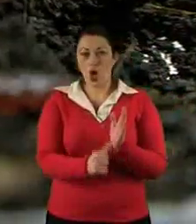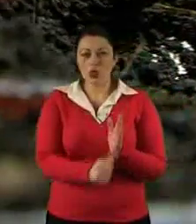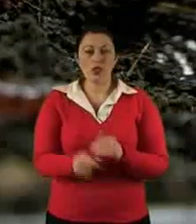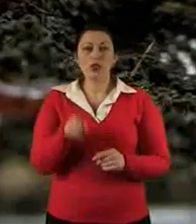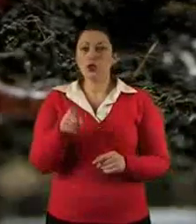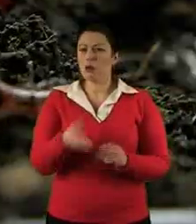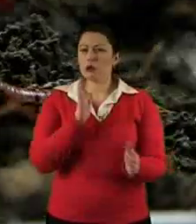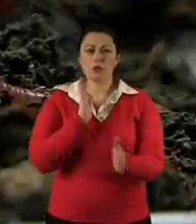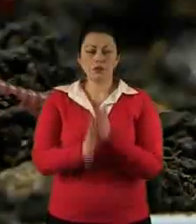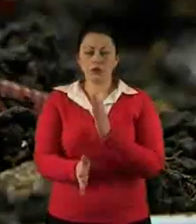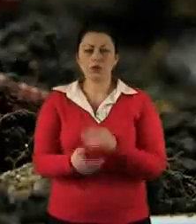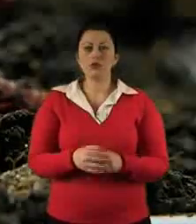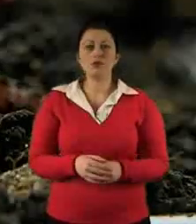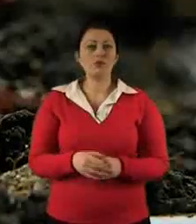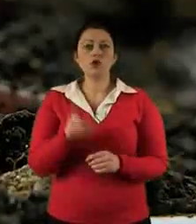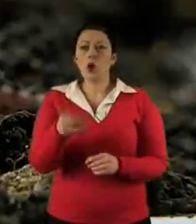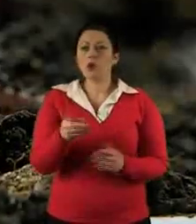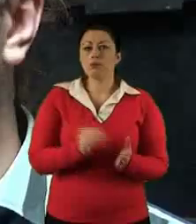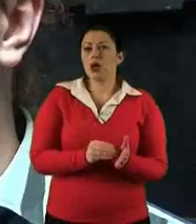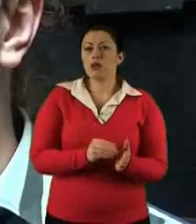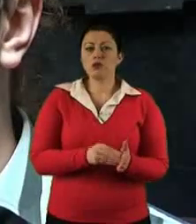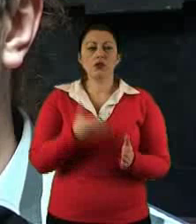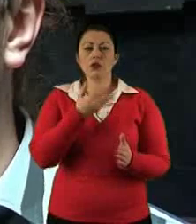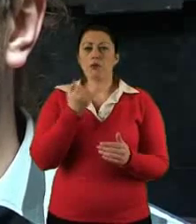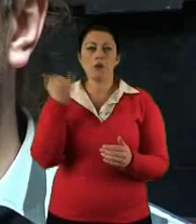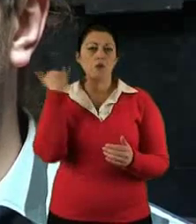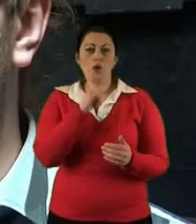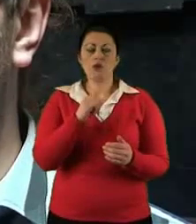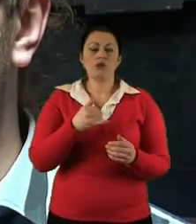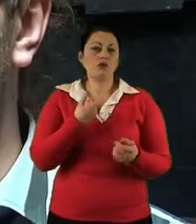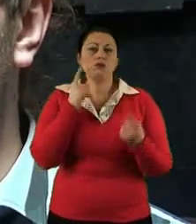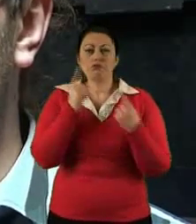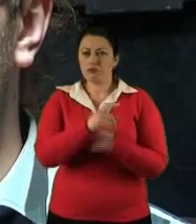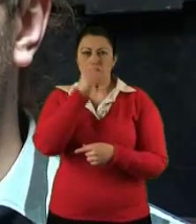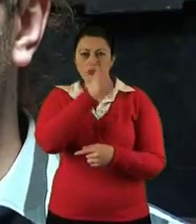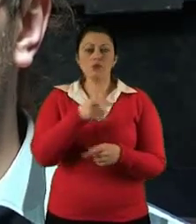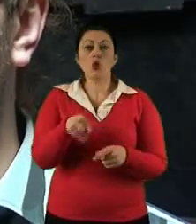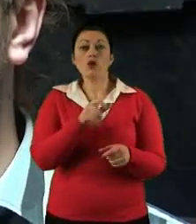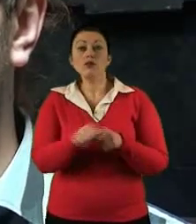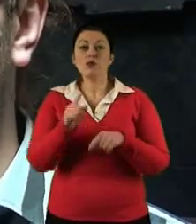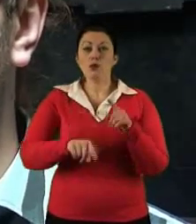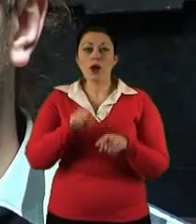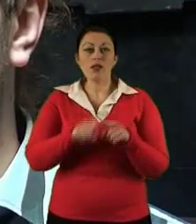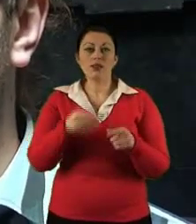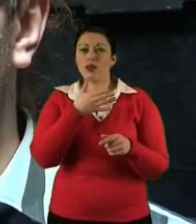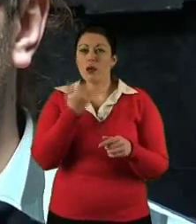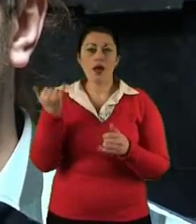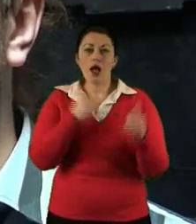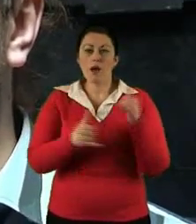odchody. To prosta hodowla. W praktyce negatywów żadnych nie ma z tego względu, iż nie stosujemy tutaj